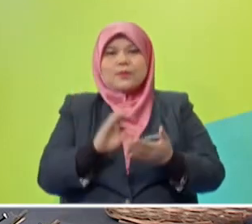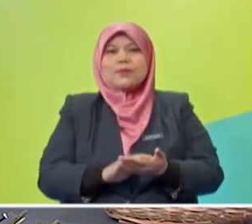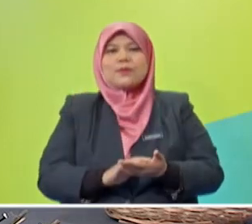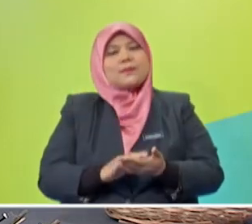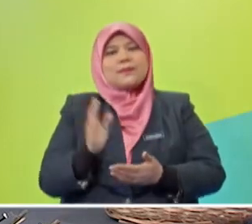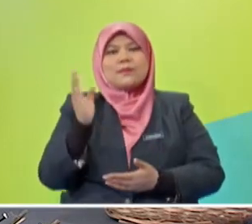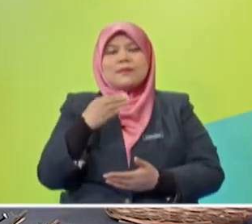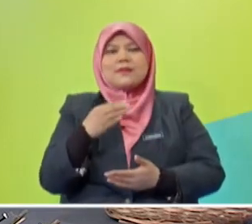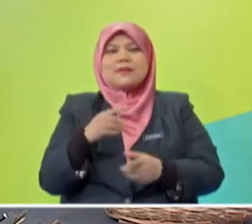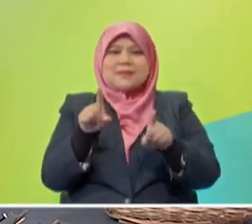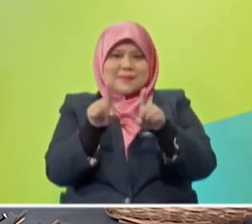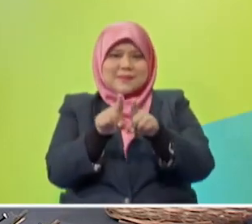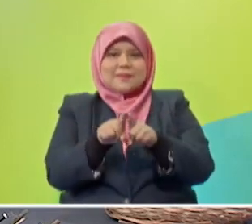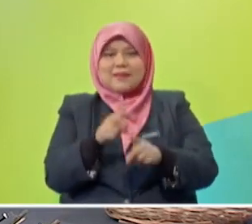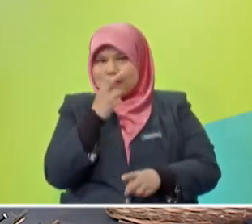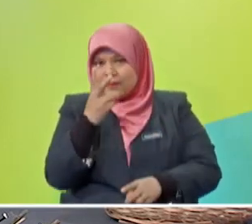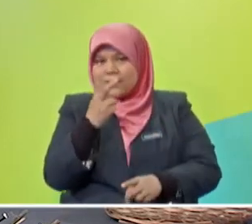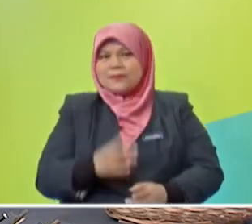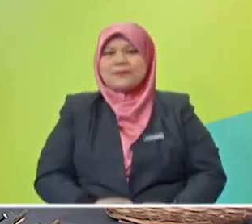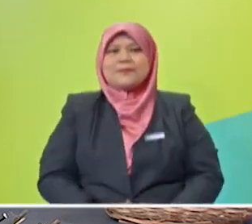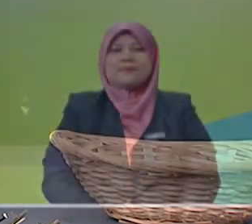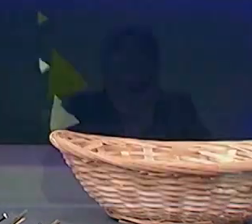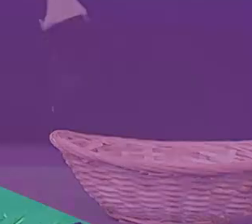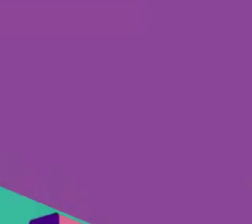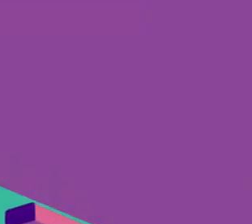dulu profil guru kita.